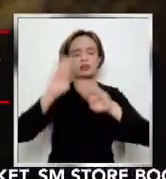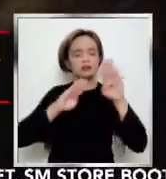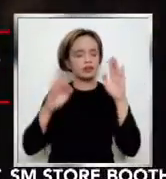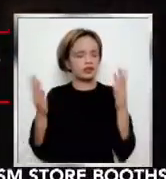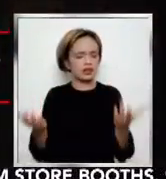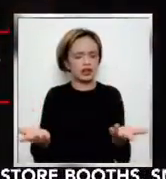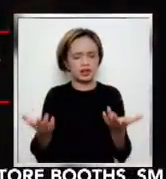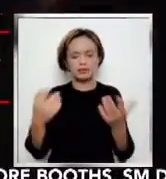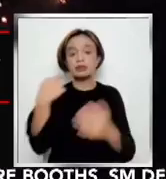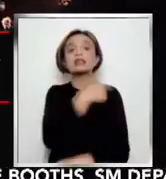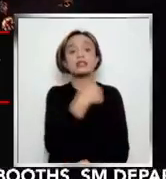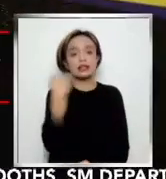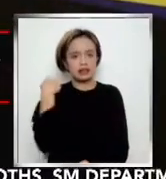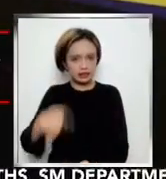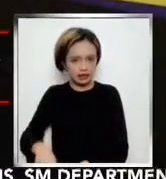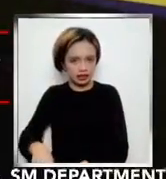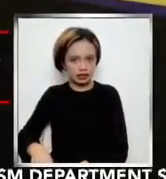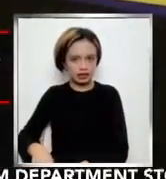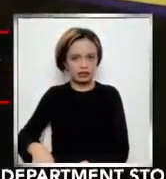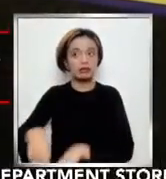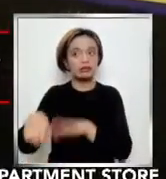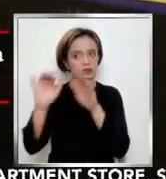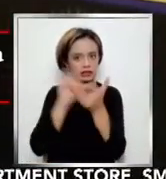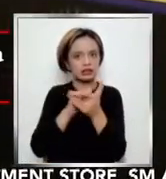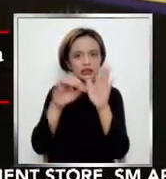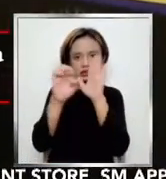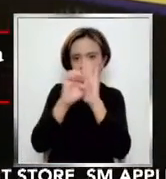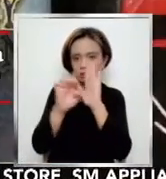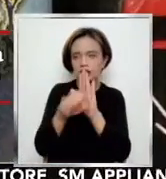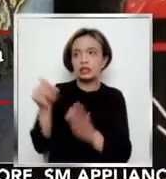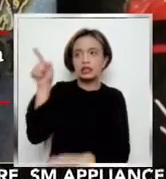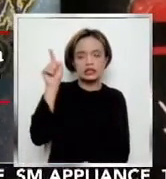China, for example. Nahirapan din po silang